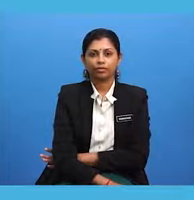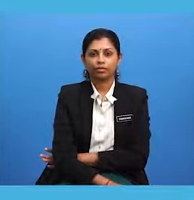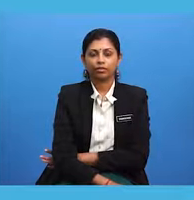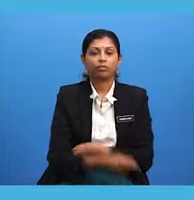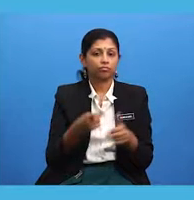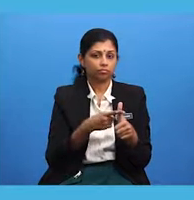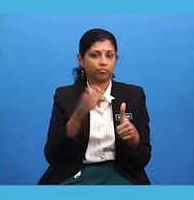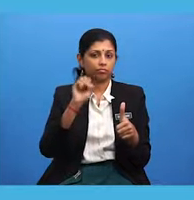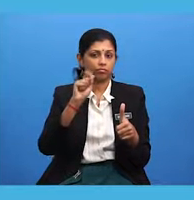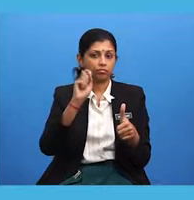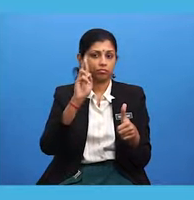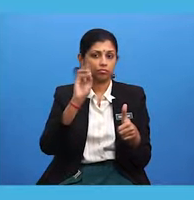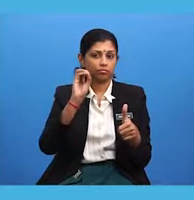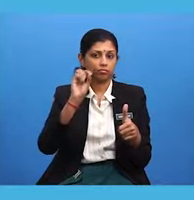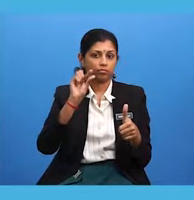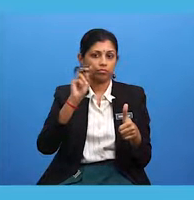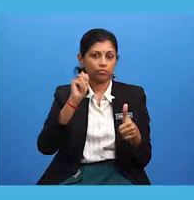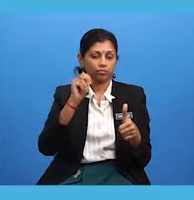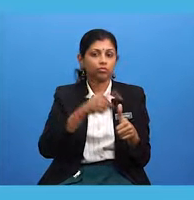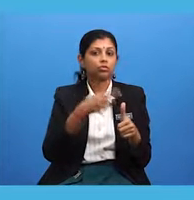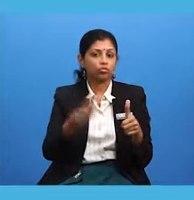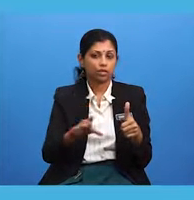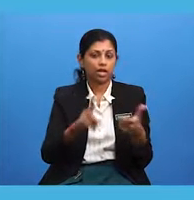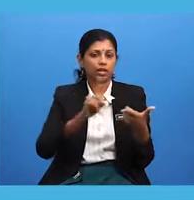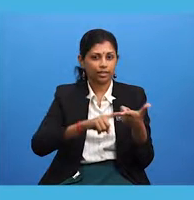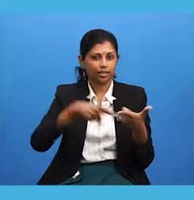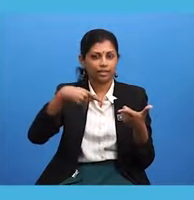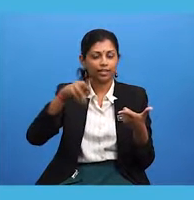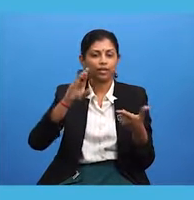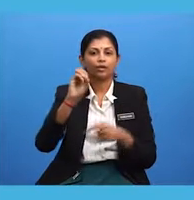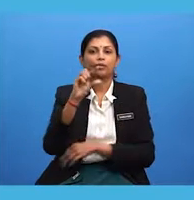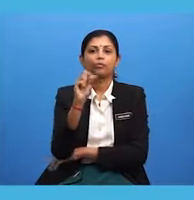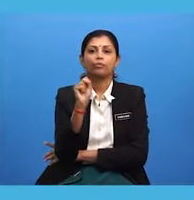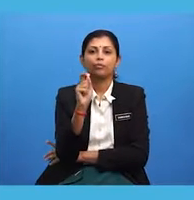estrogen, ovari juga membebaskan progesteron.